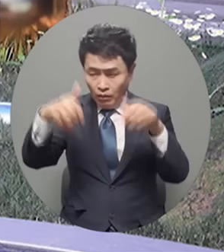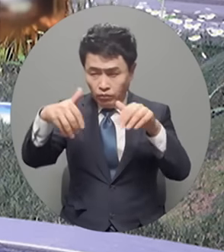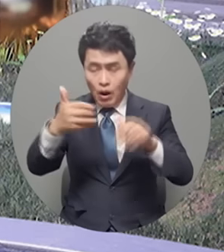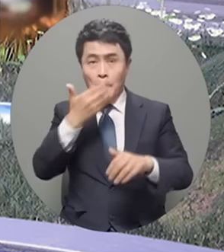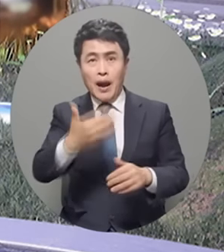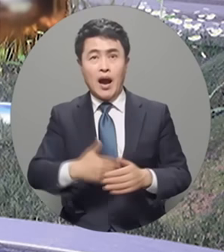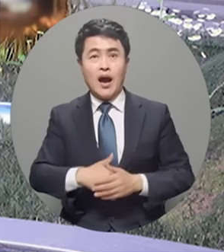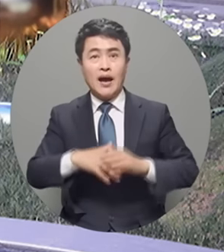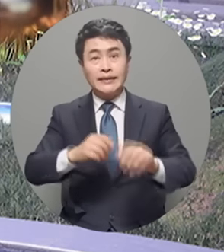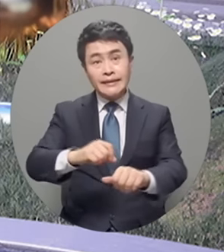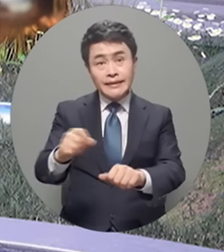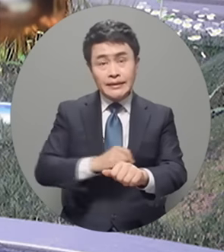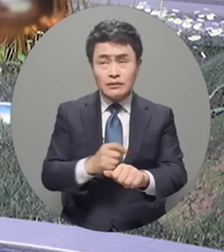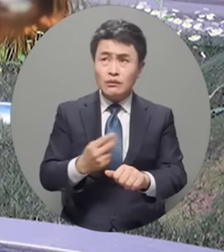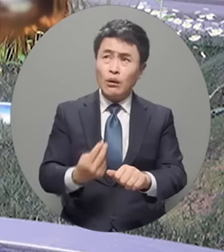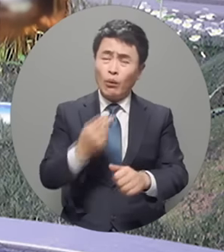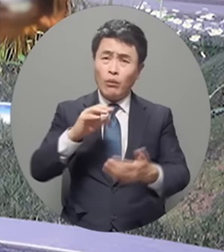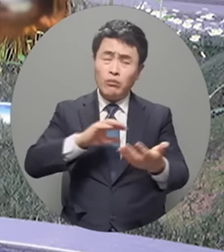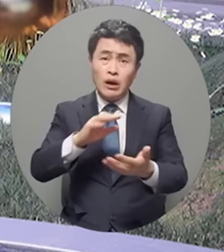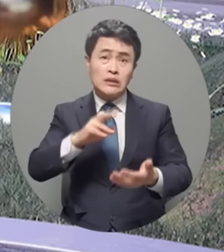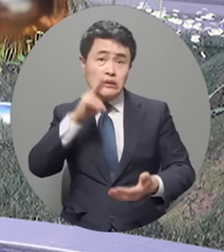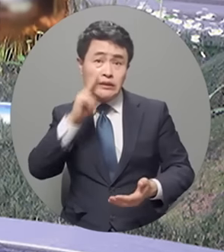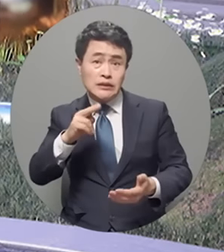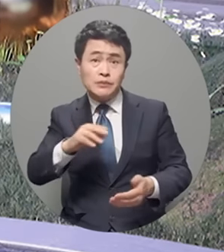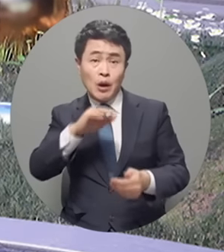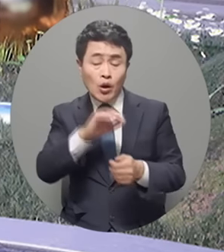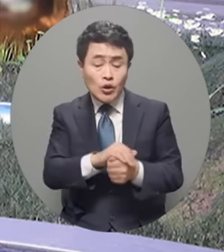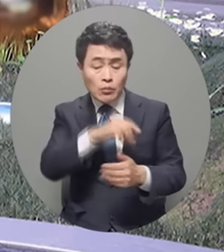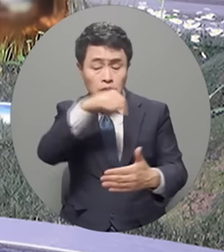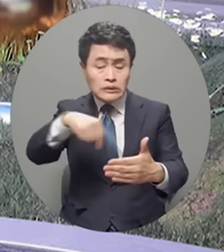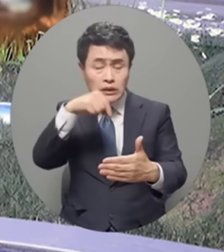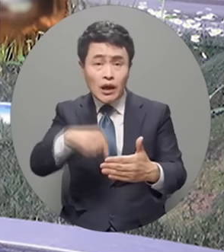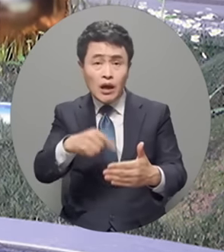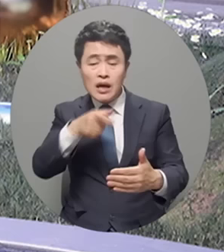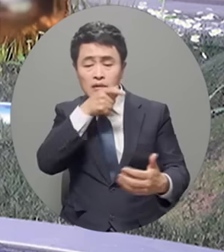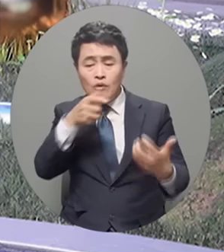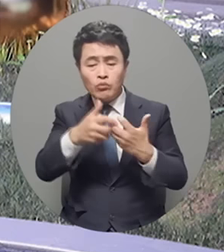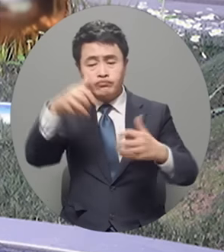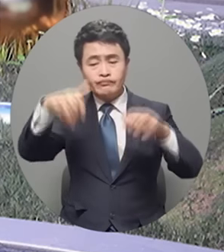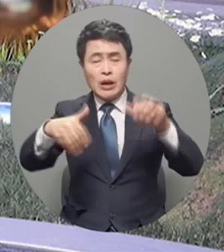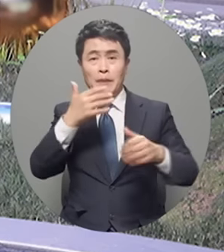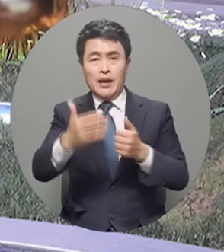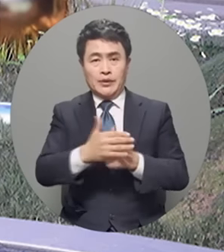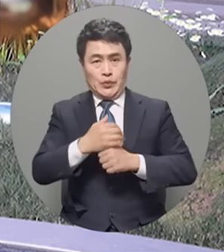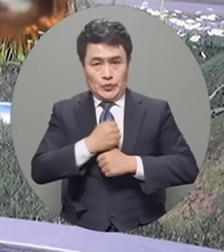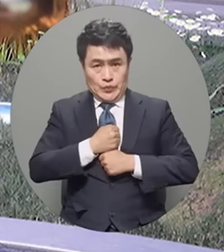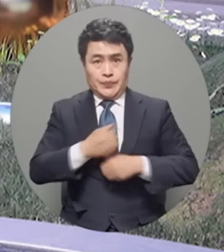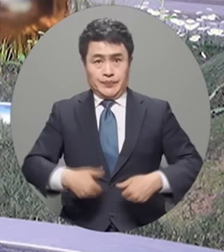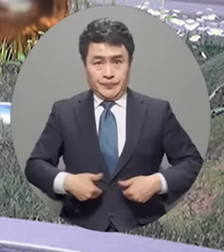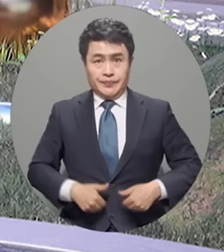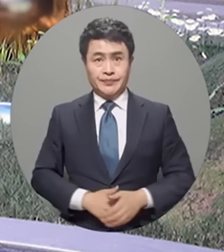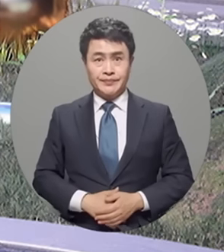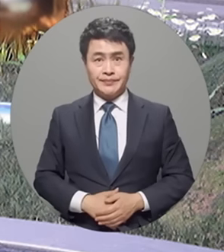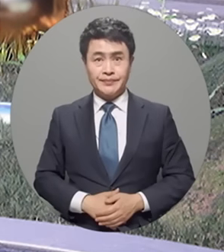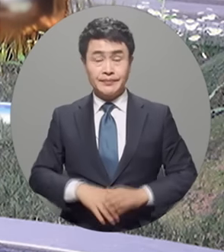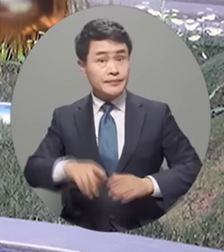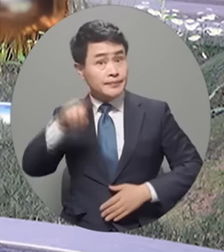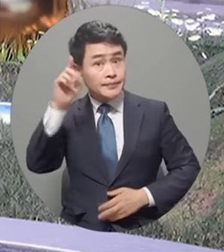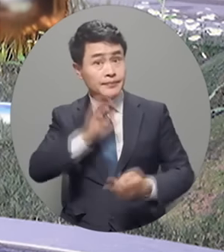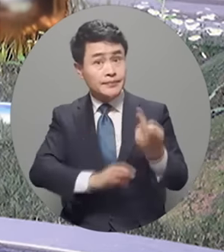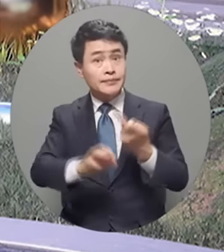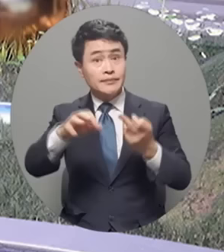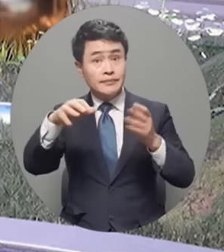있겠고요. 특히 대기 불안정이 가장 심한 경북 내륙에는 우박이 떨어질 수 있기 때문에 조심하셔야겠습니다. 내일